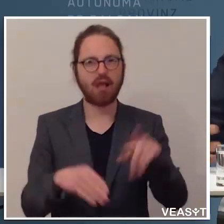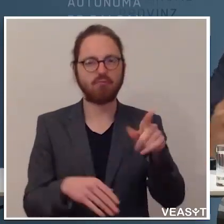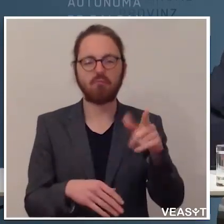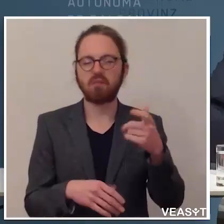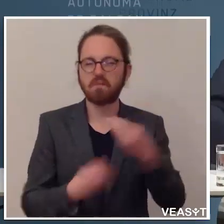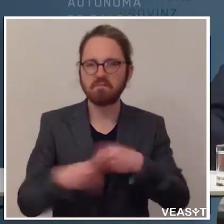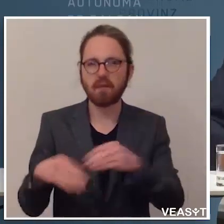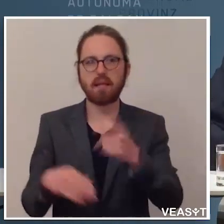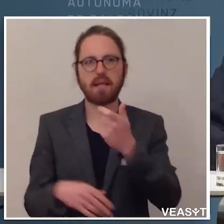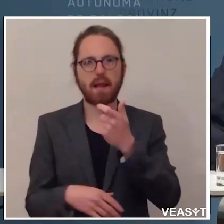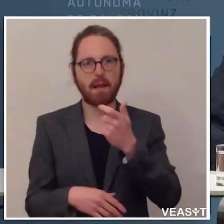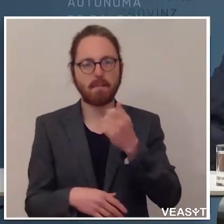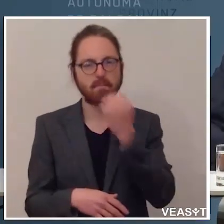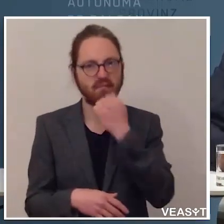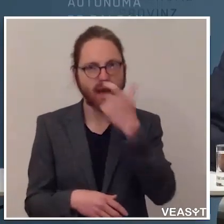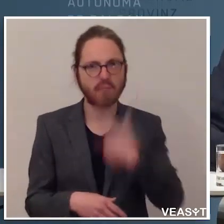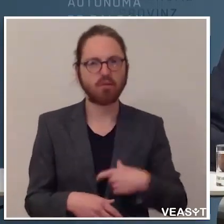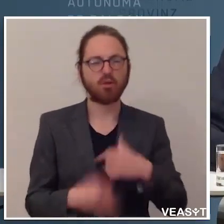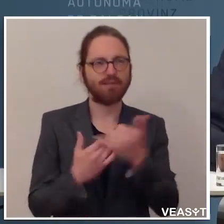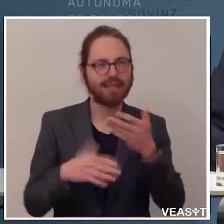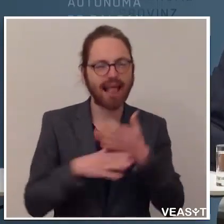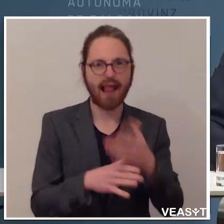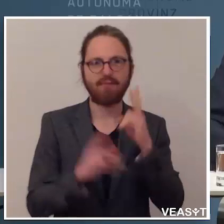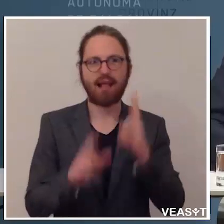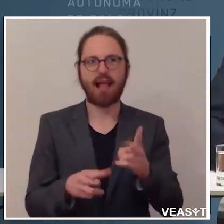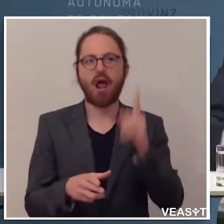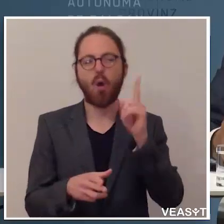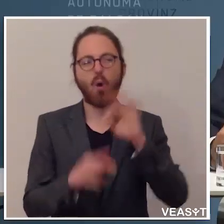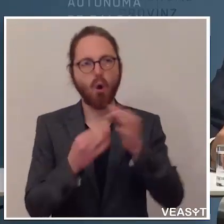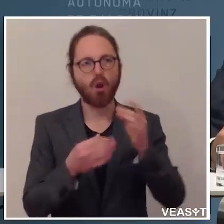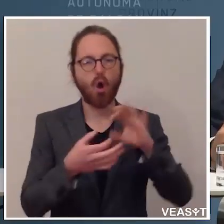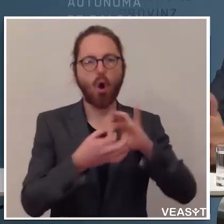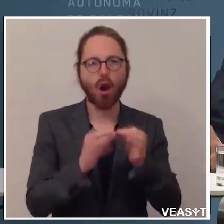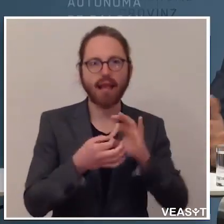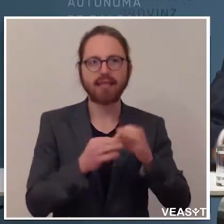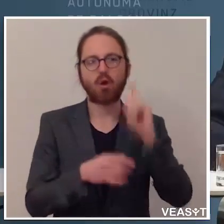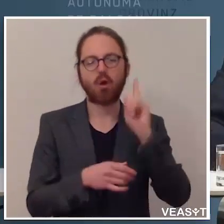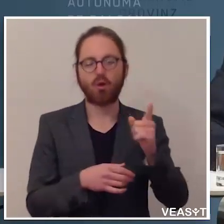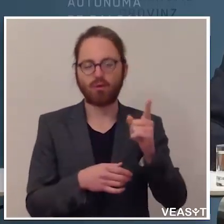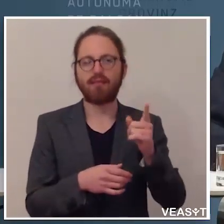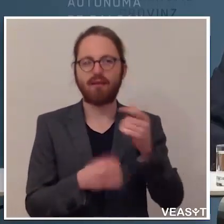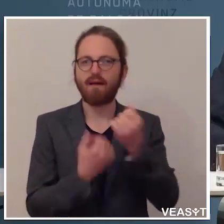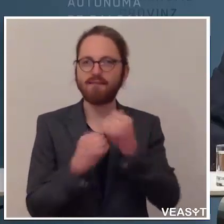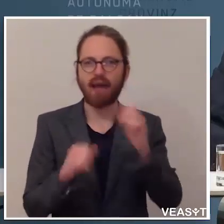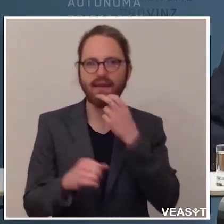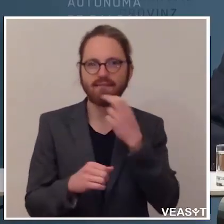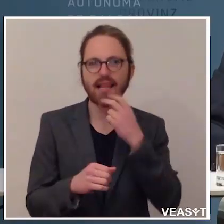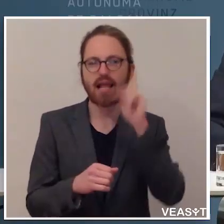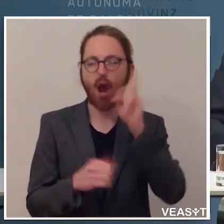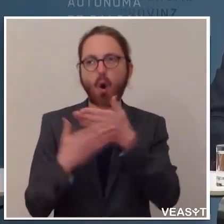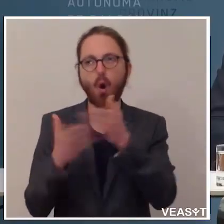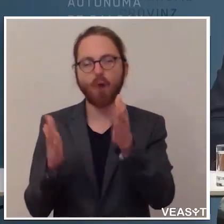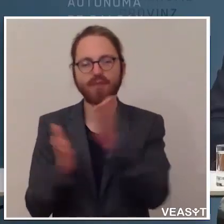die Familie selbst, die helfen kann, aber dann auch Vereinigungen, Organisationen, das Ehrenamt und genauso natürlich die öffentlichen Dienste